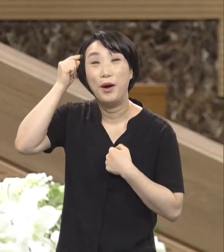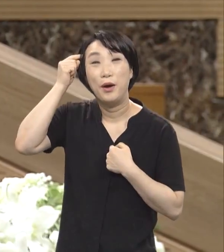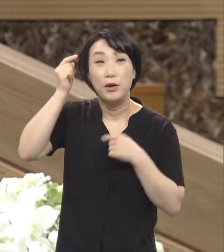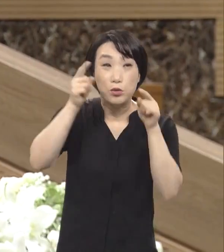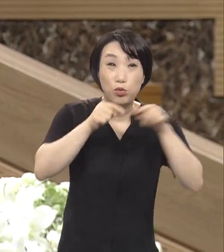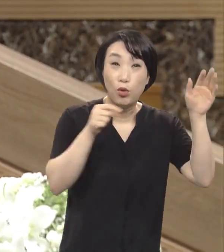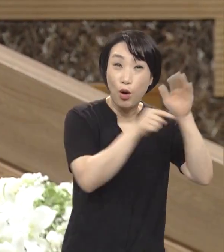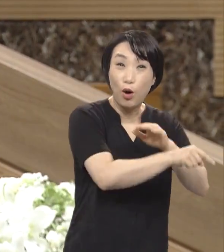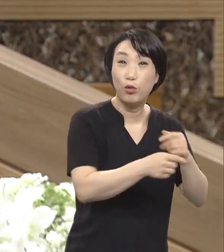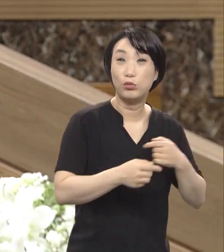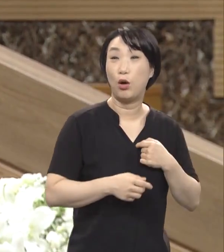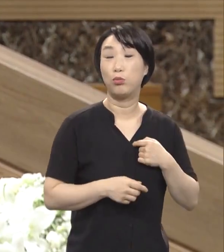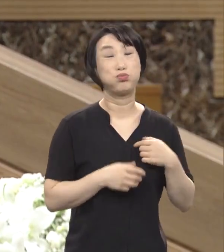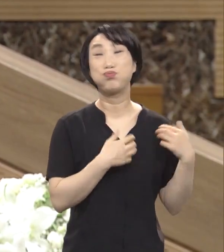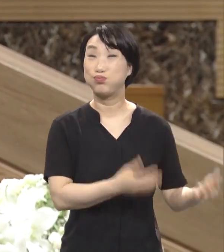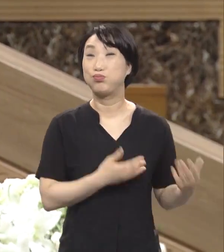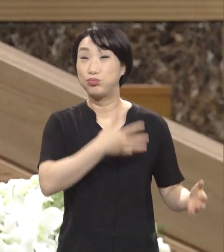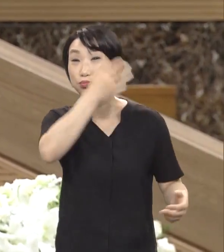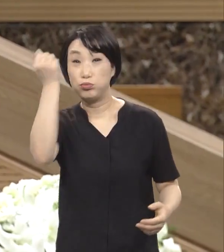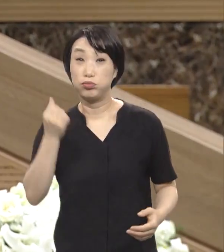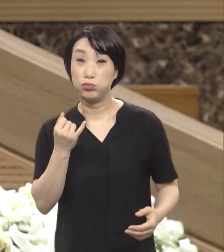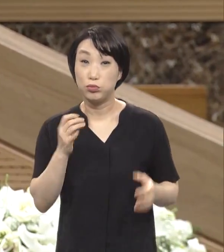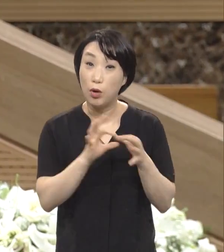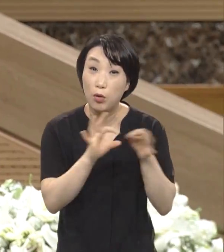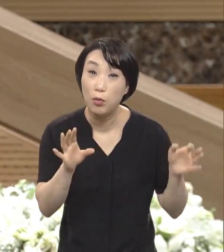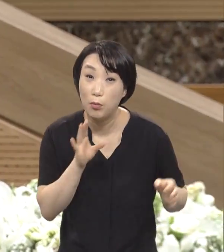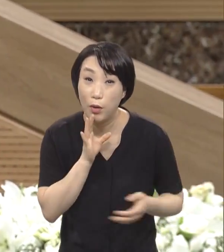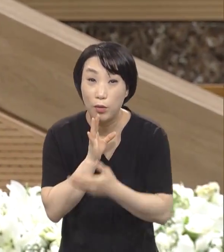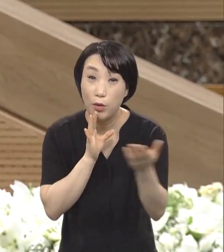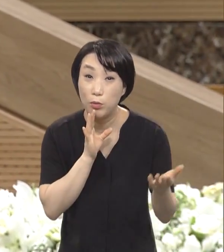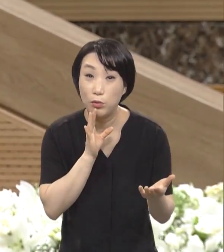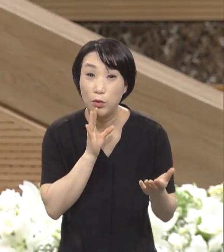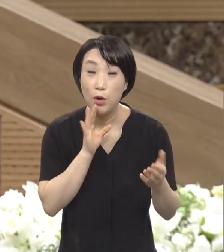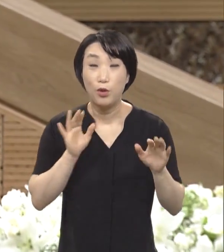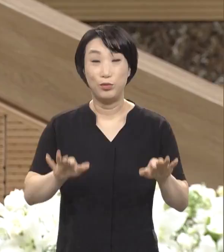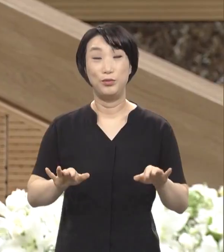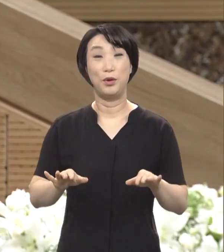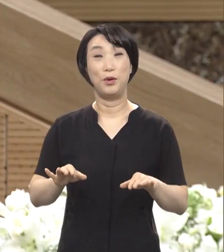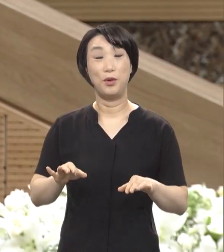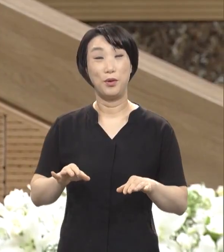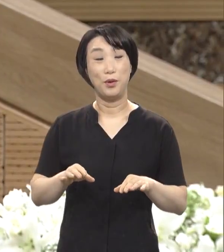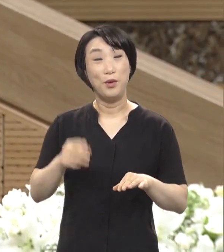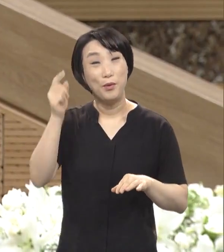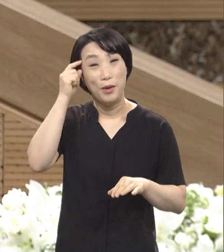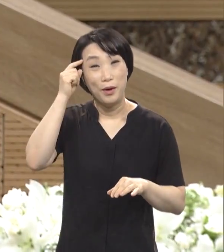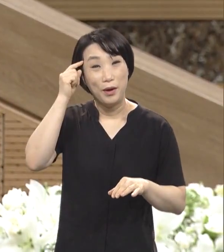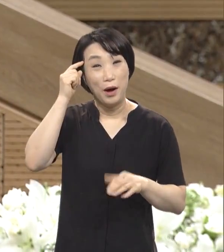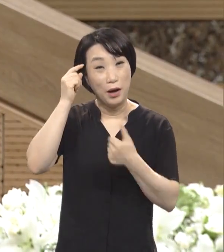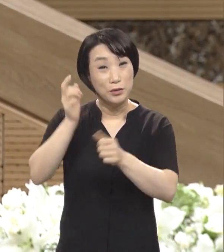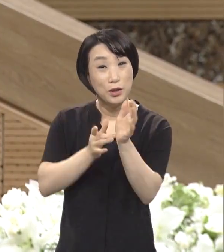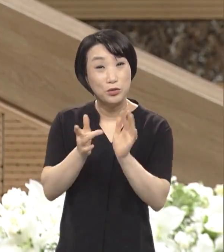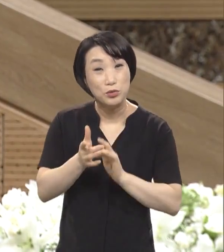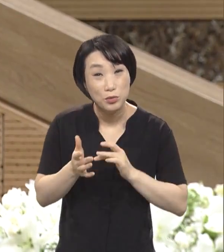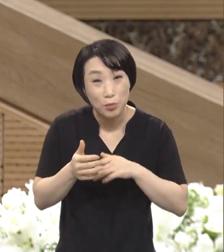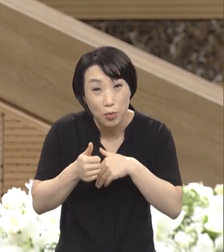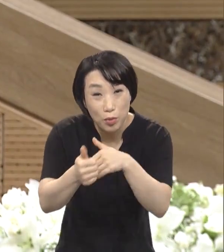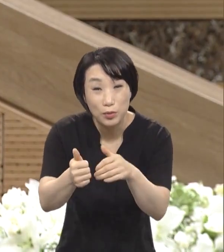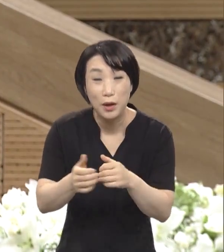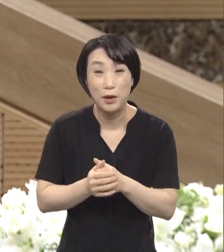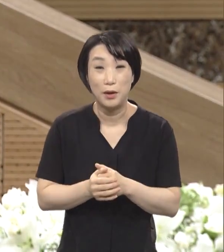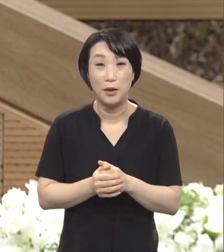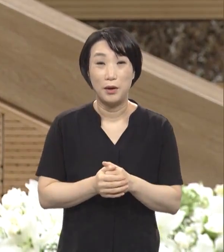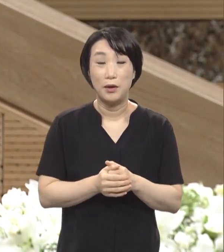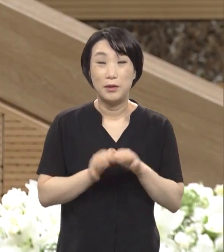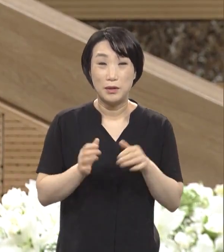지옥 가거나 말거나 내비두지? 왜 아들을 보내서 그토록